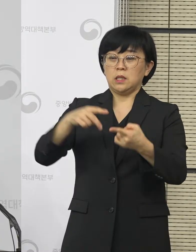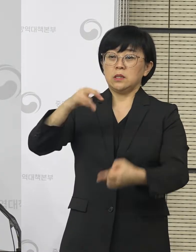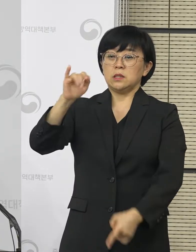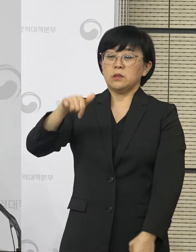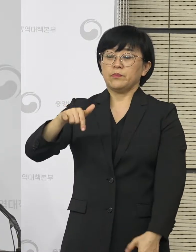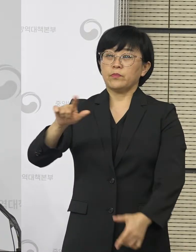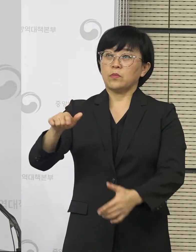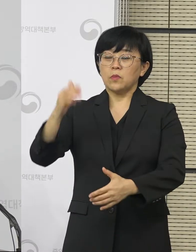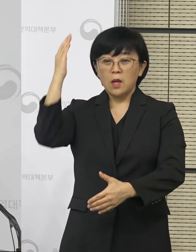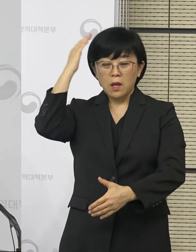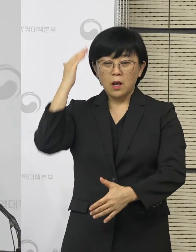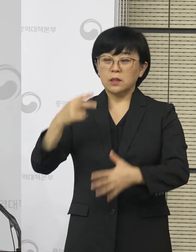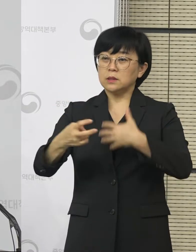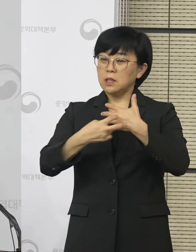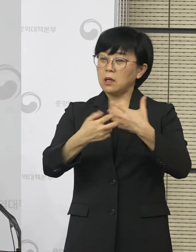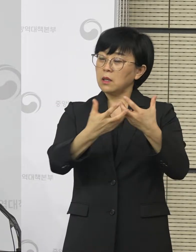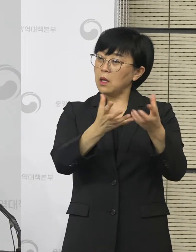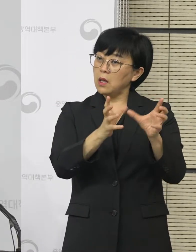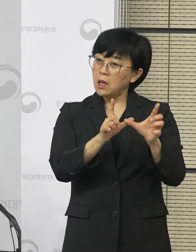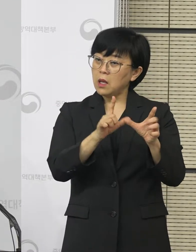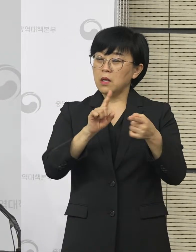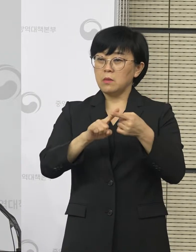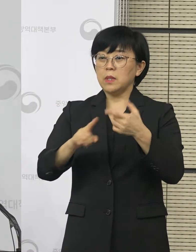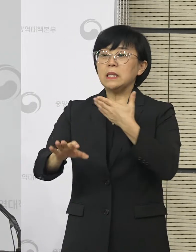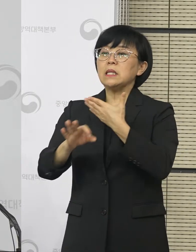시약평가는 대한진단검사의학회와